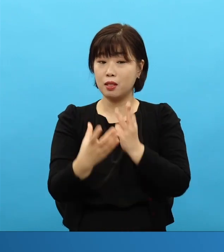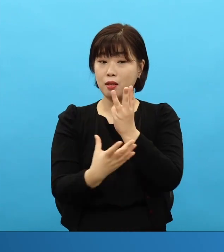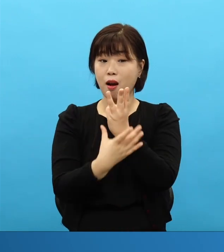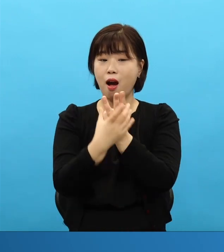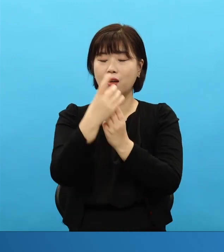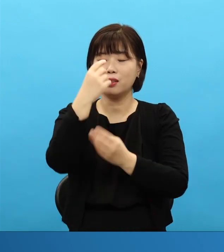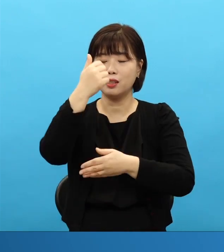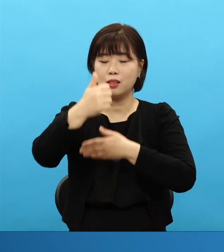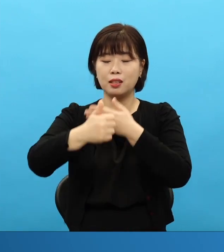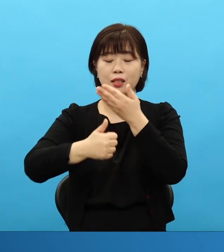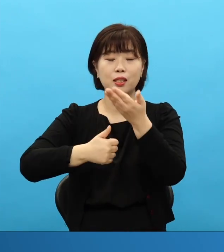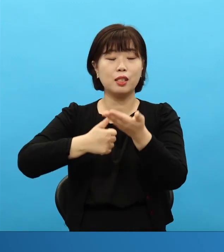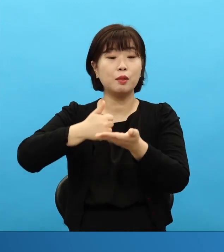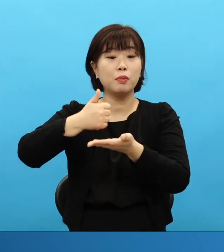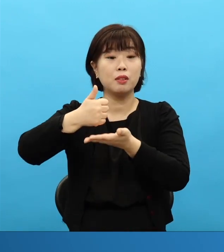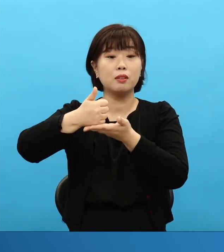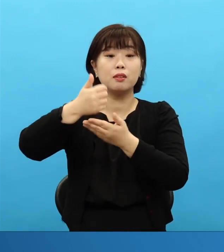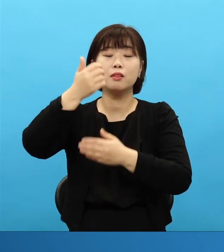성삼위 하나님